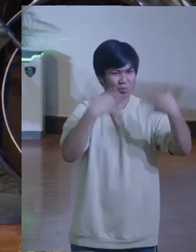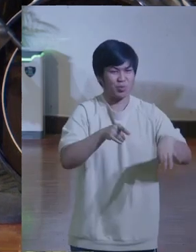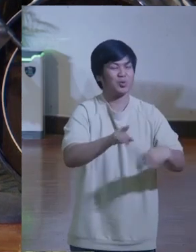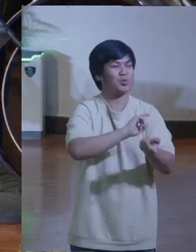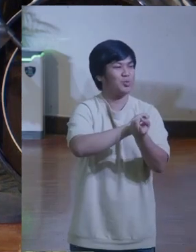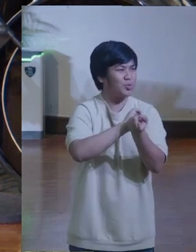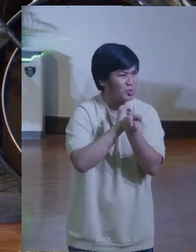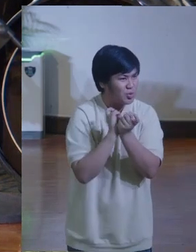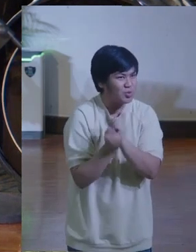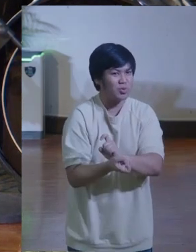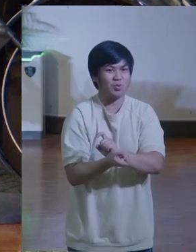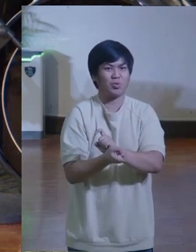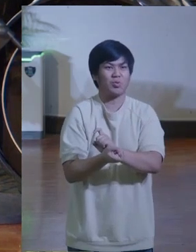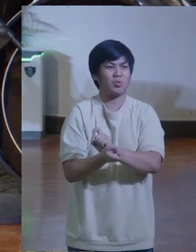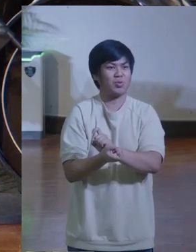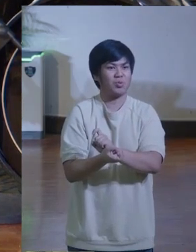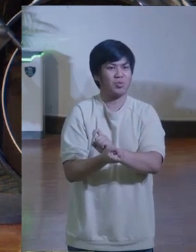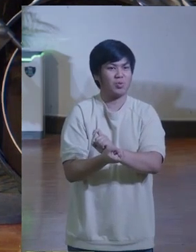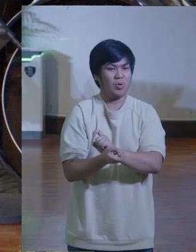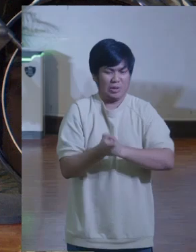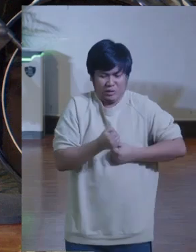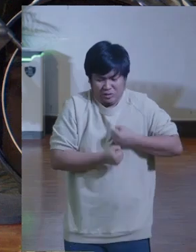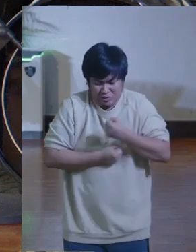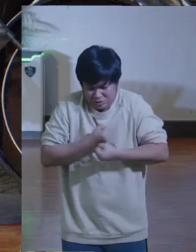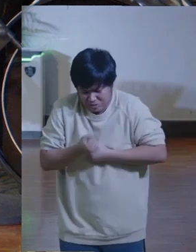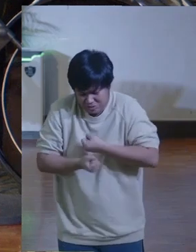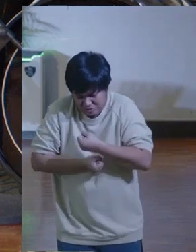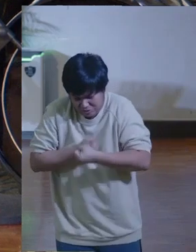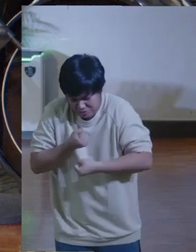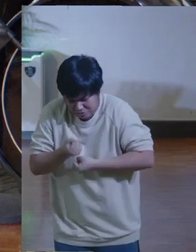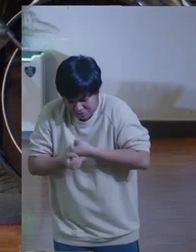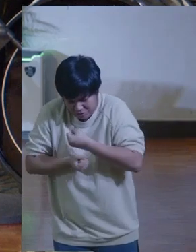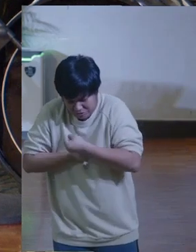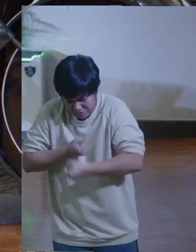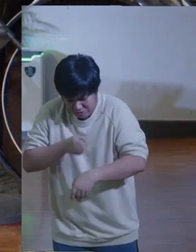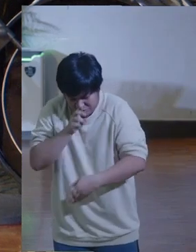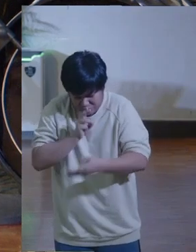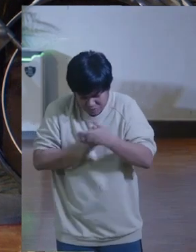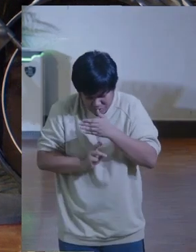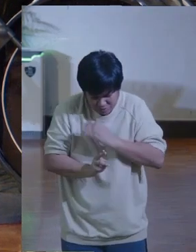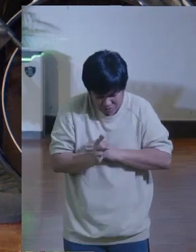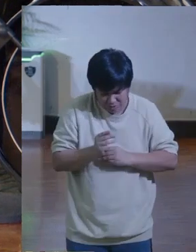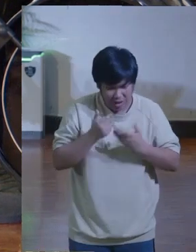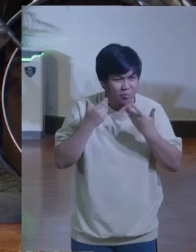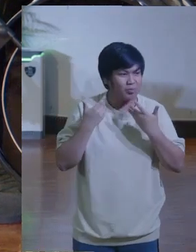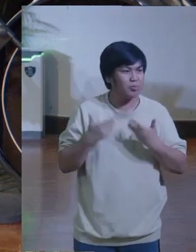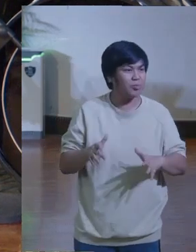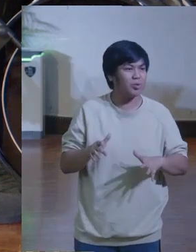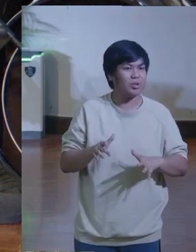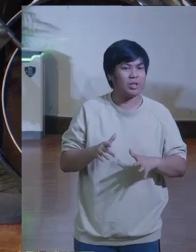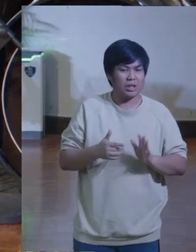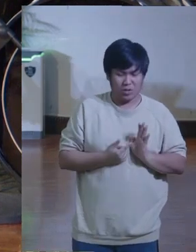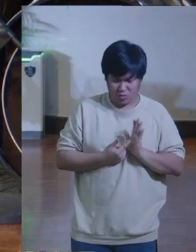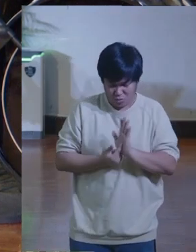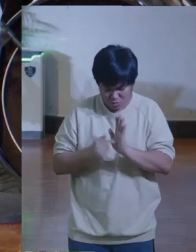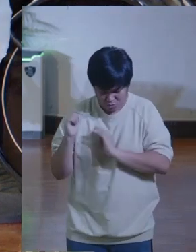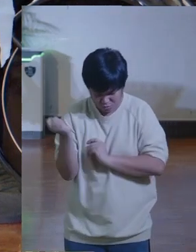ay magpapakita ng contrition, no, sa iyong puso, at gagawin mo yung